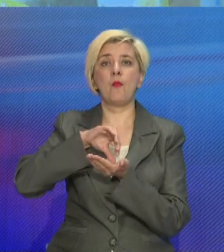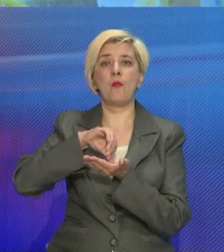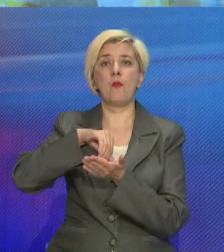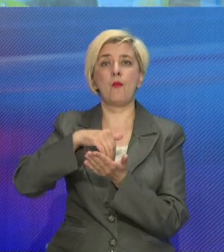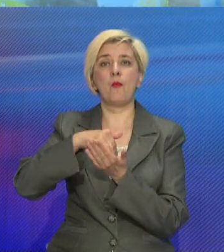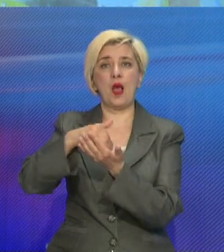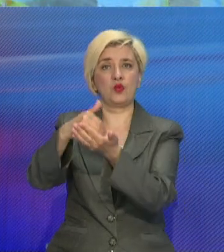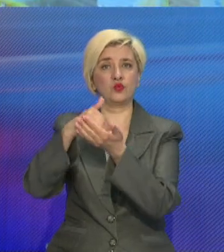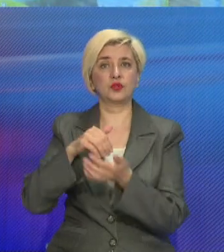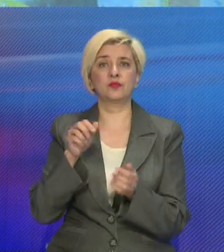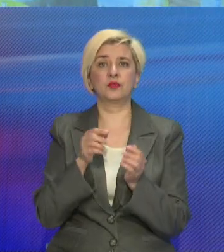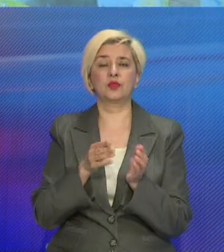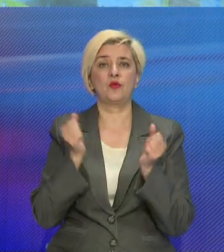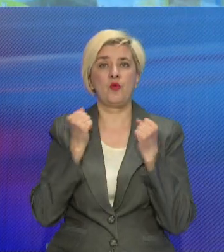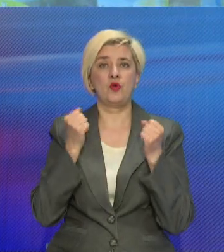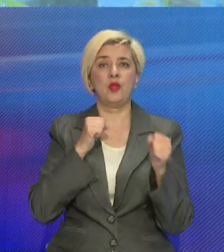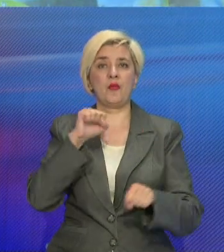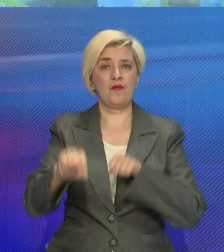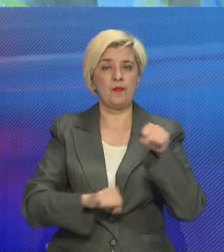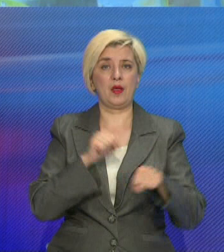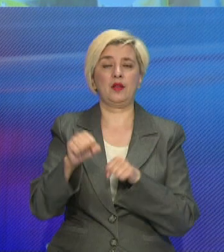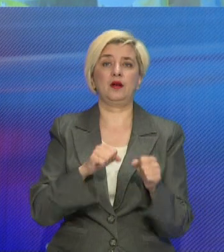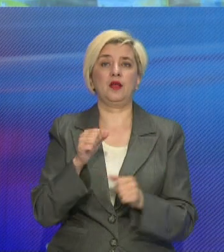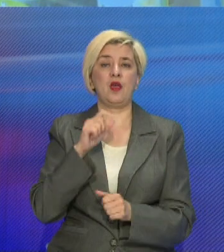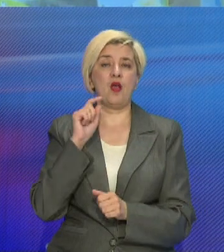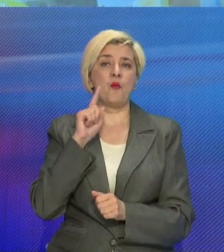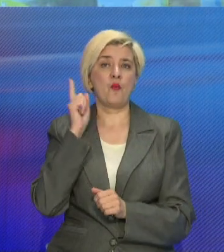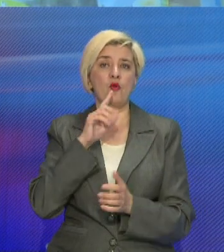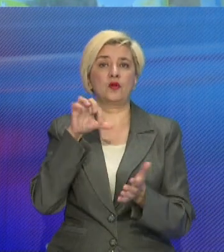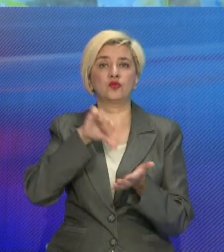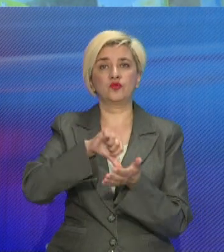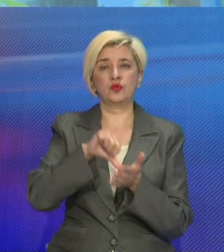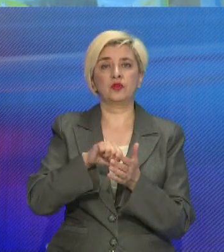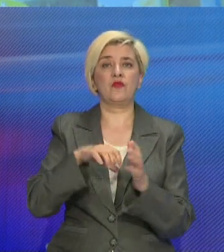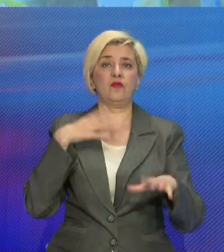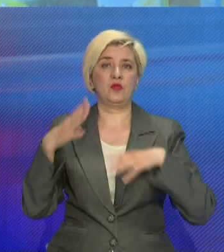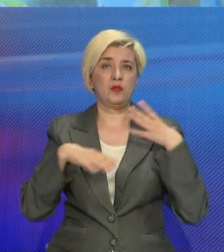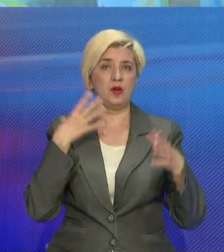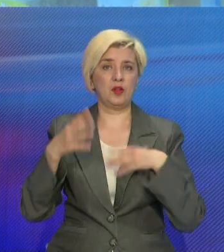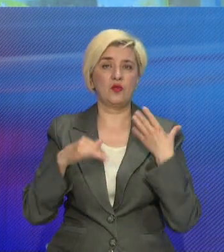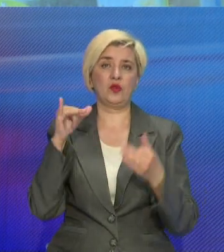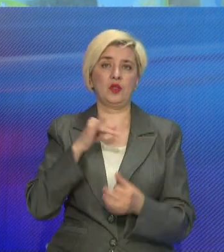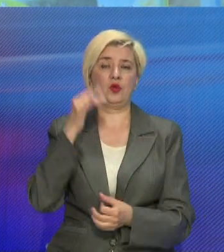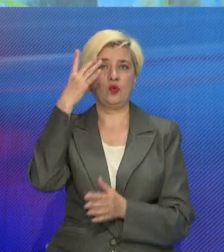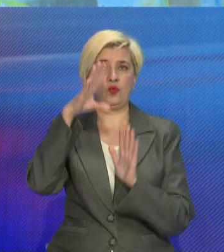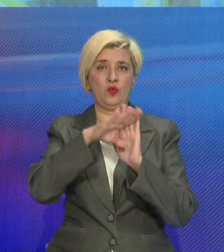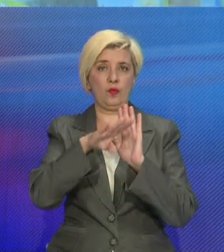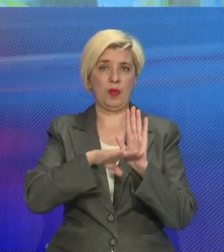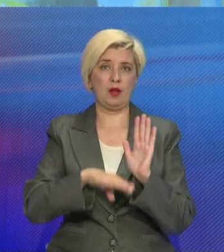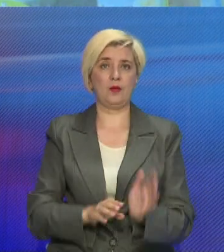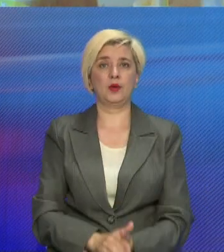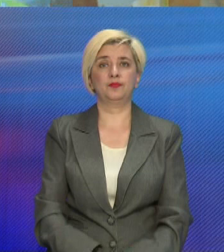або барацьбой. Моладзь у час адпачынку чакалі трэніроўкі і насычаная культурная праграма. Крыстіна Шавялёва раскажа.